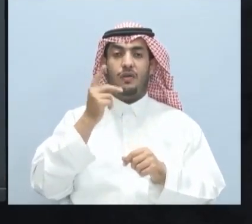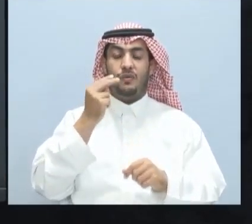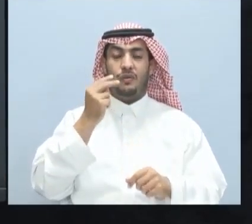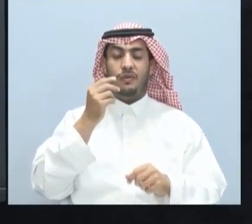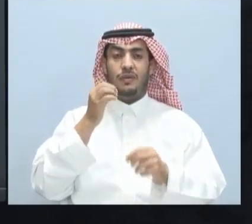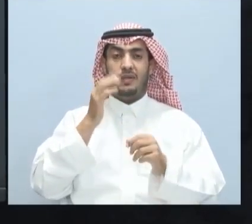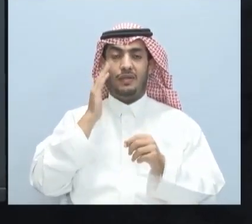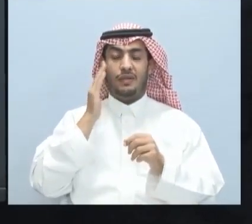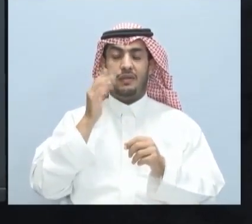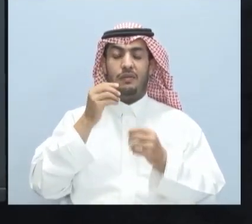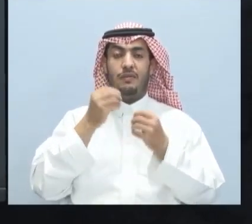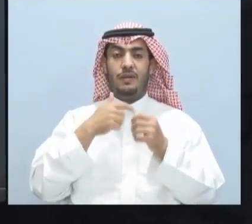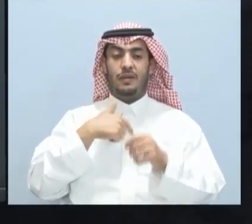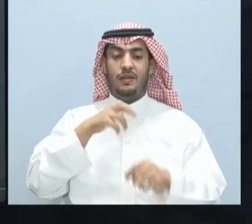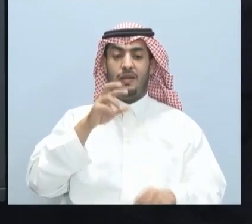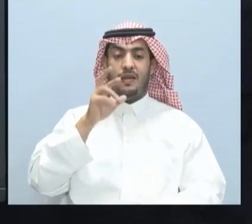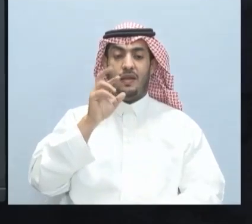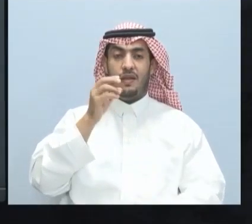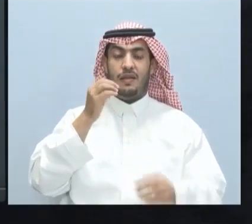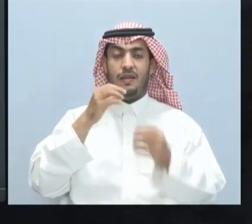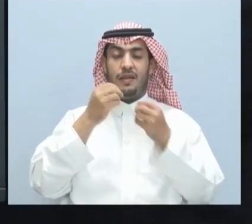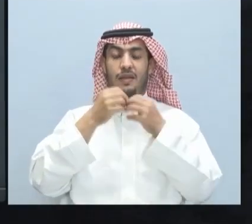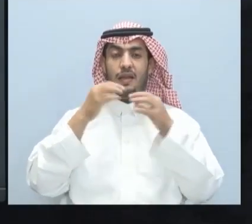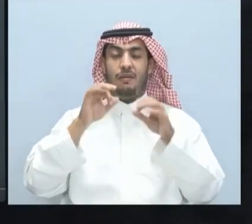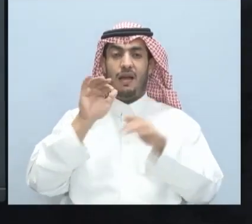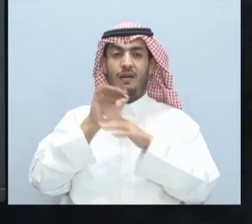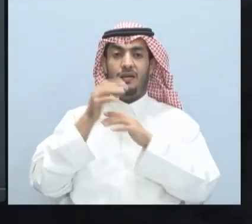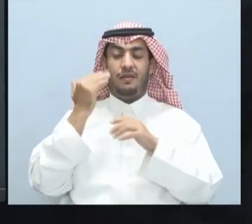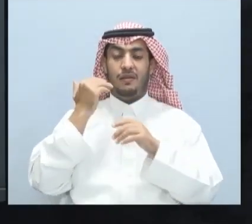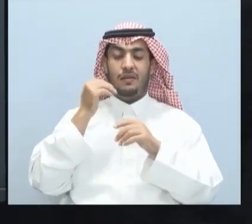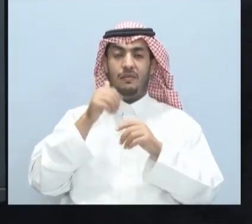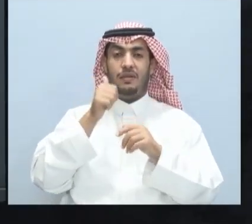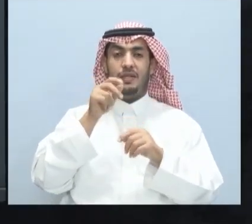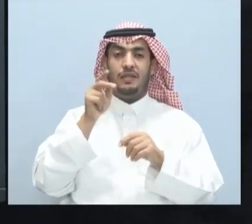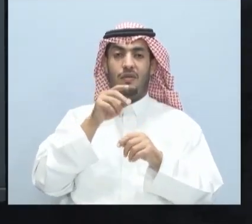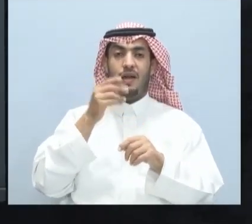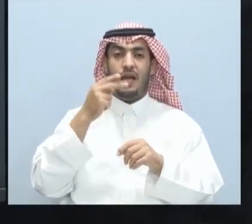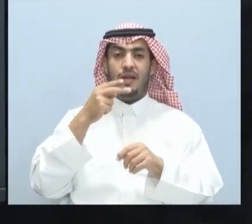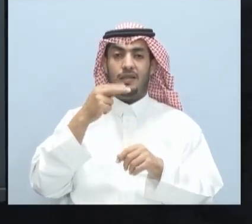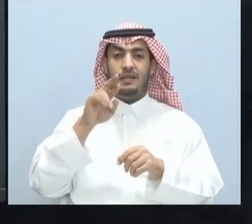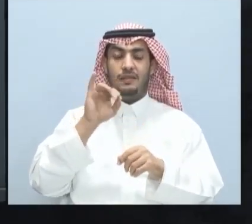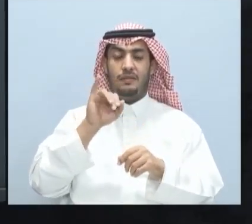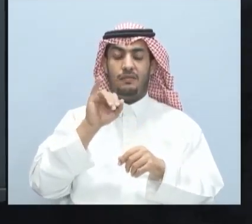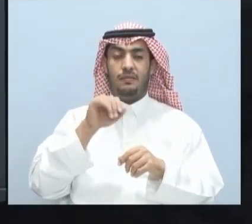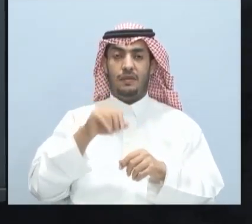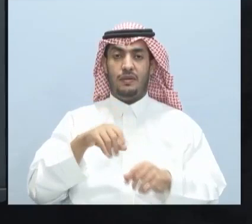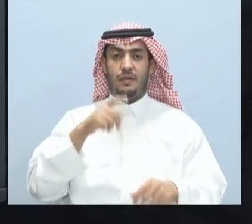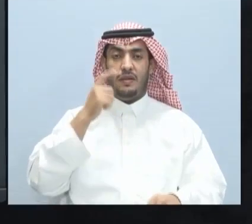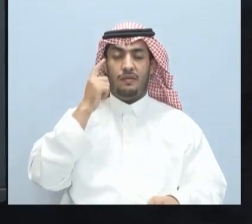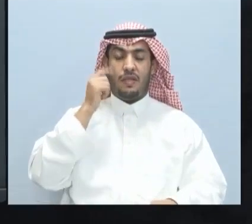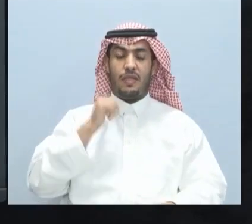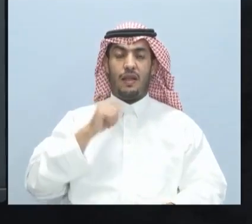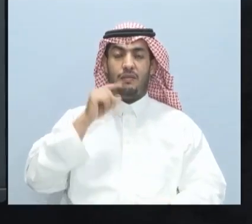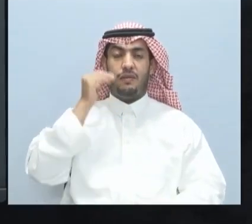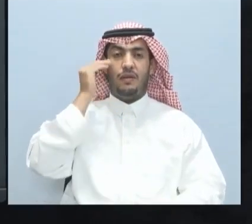اليسار اذا اف اف ار اخذناه في الحصه السابقه انه يساوي العزم اعلم جيدا اعزيزي الطالب